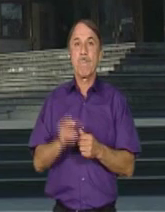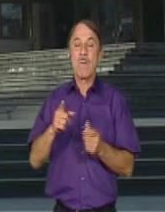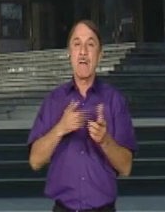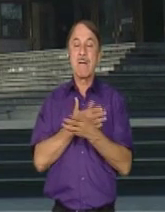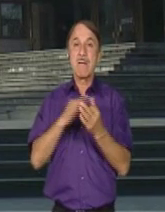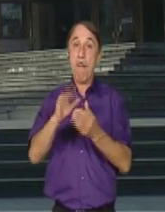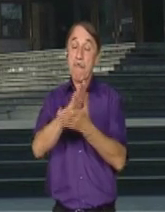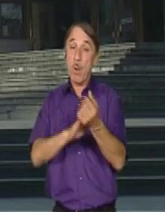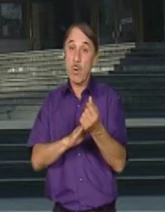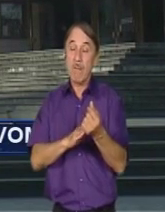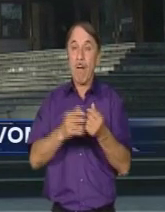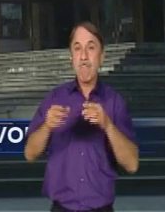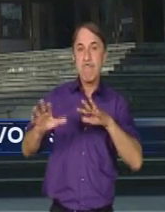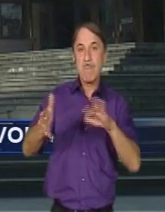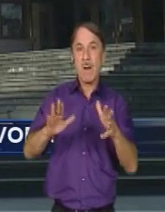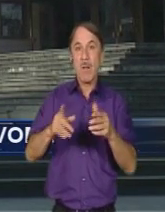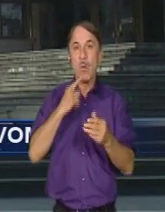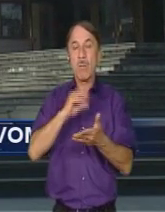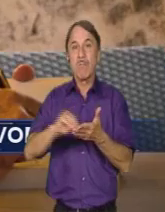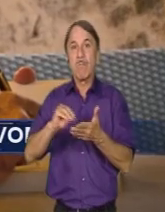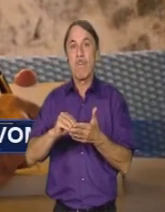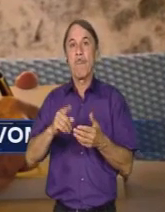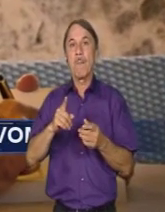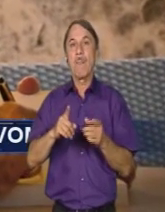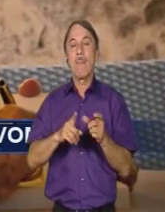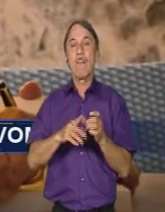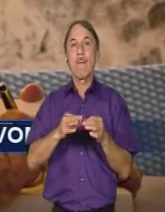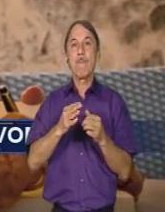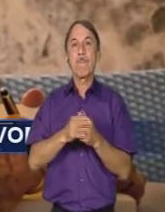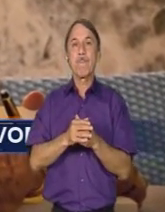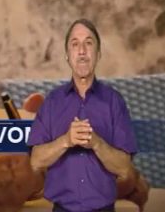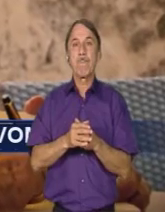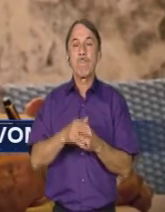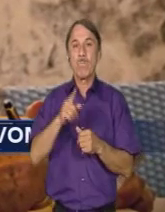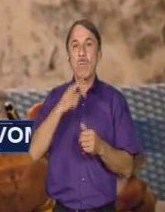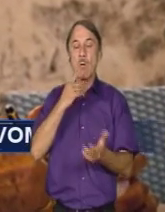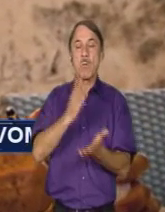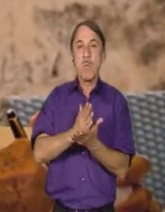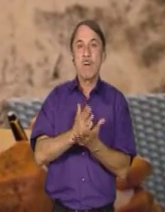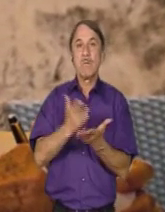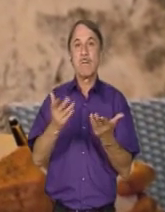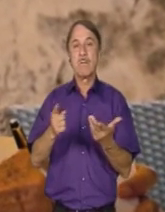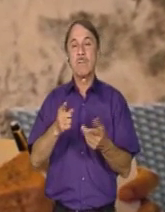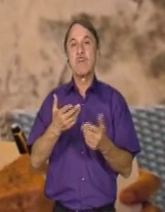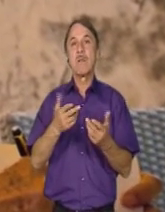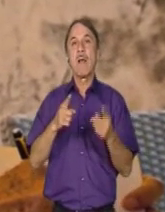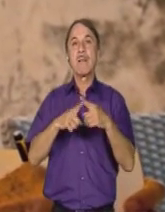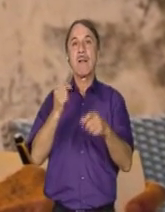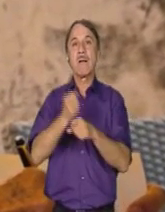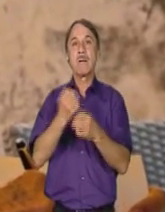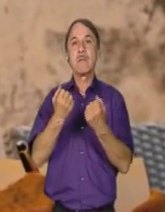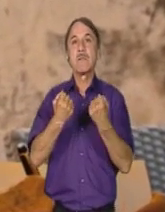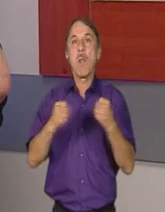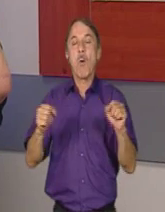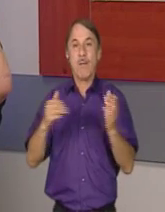otvorenom. Za početak ćemo biti u prilici da uživamo u izvođenju Carmine Burane, Karla Orffa, 7. jula na Trgu